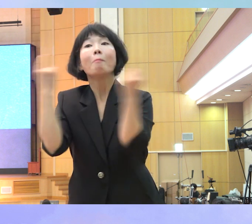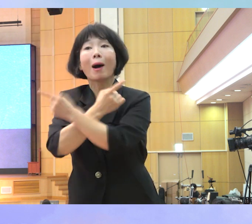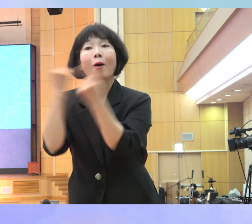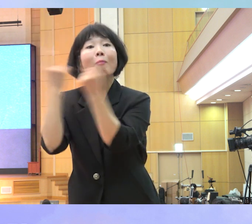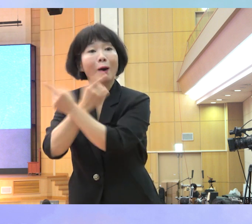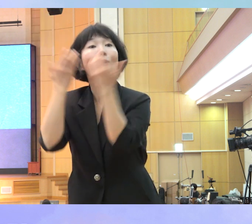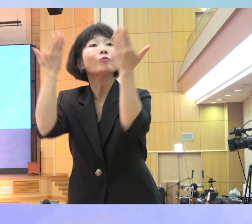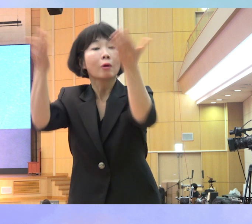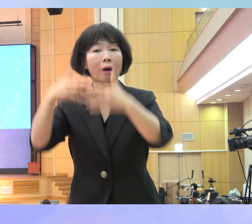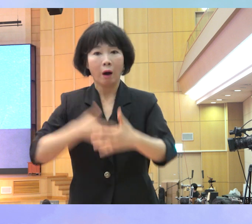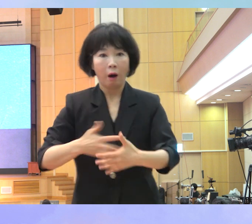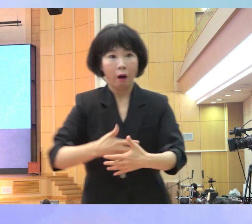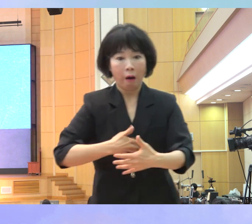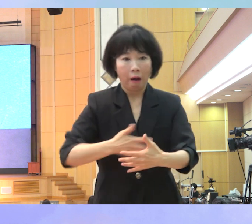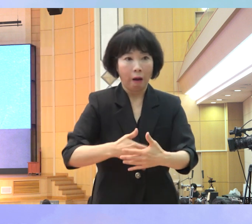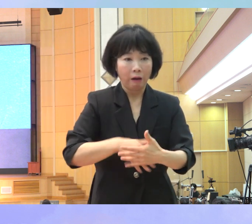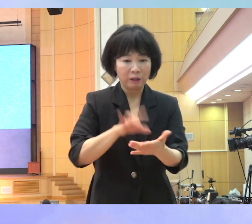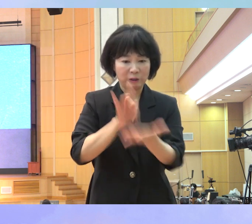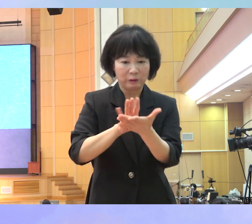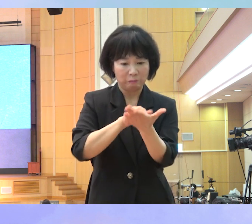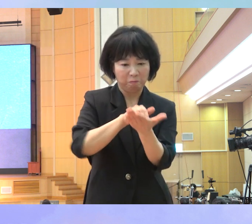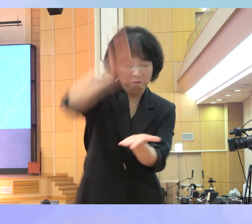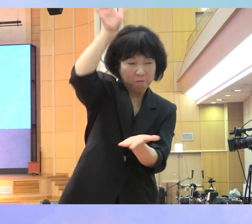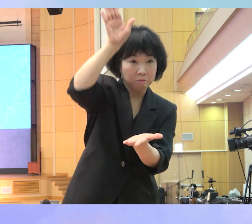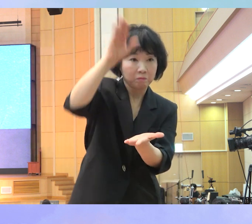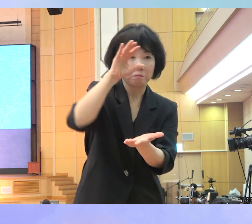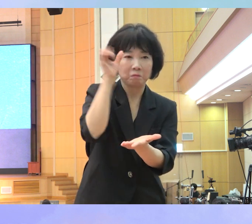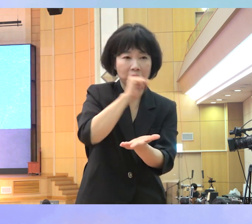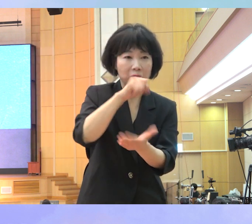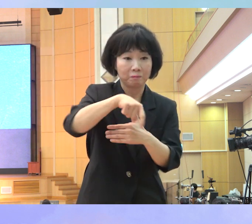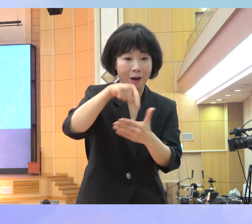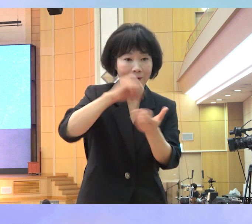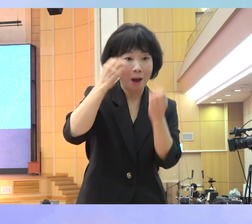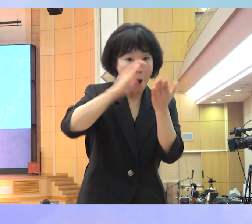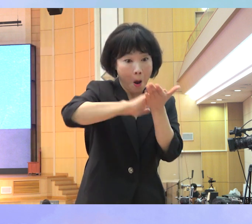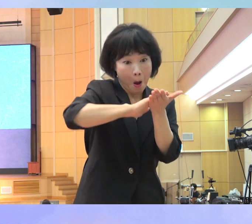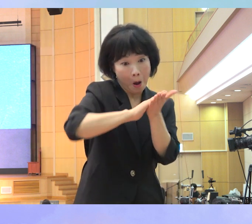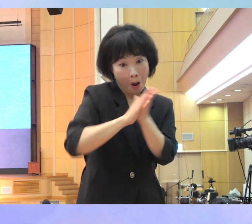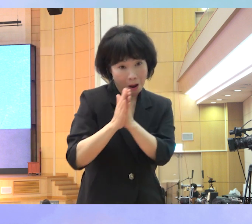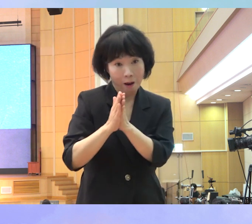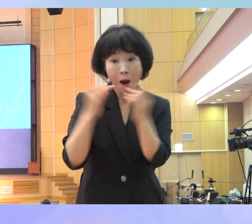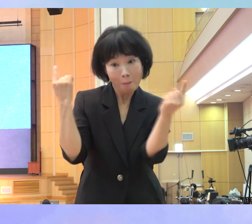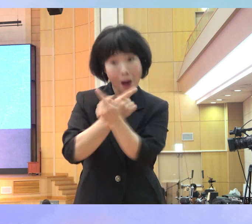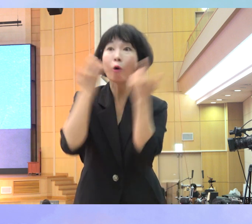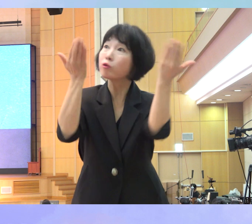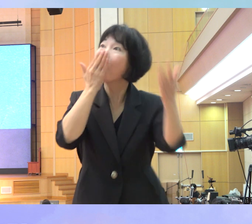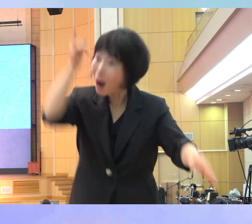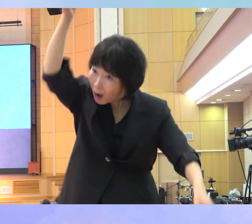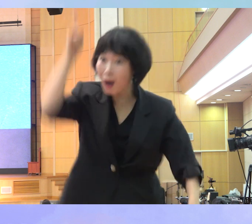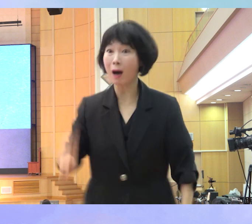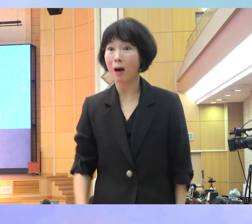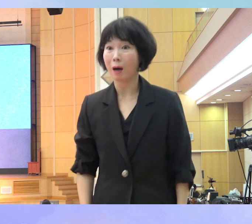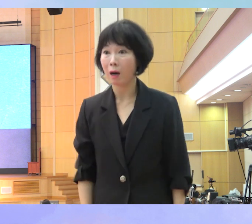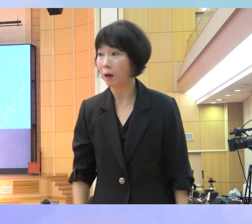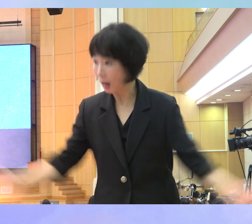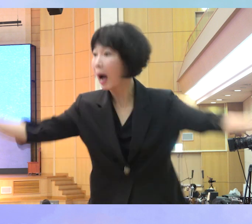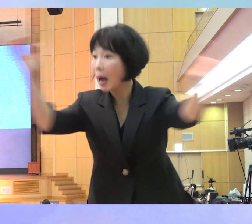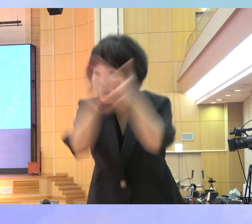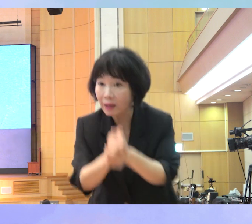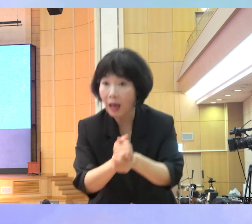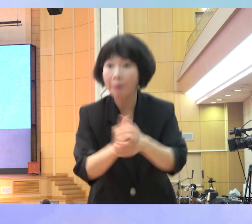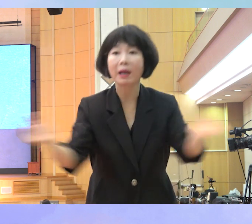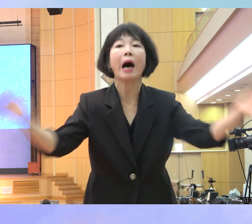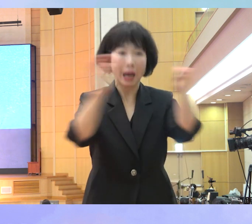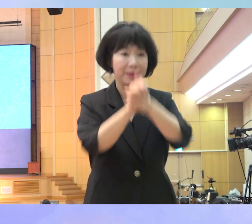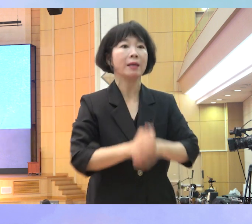바꿔주시고, 불안한 마음이 엄습할지라도 불안을 다 깨트려 버리시고 긍정의 마음으로 바꿔주시고. 할렐루야. 오늘 말씀을 듣고 아멘하는 자에게 이러한